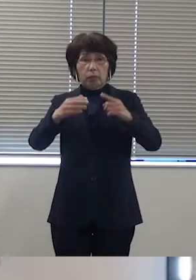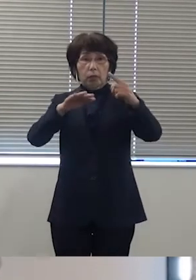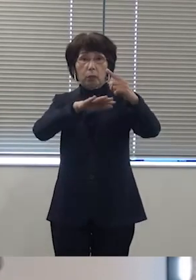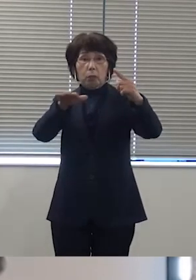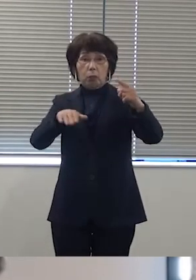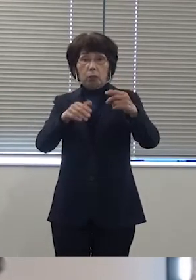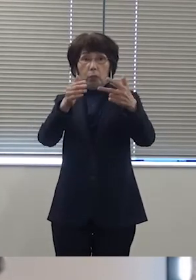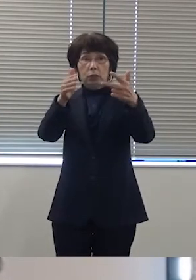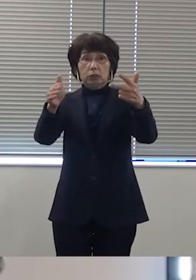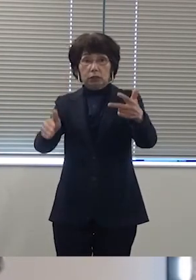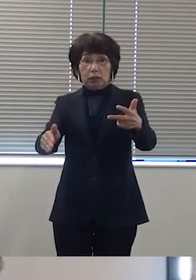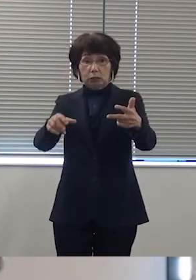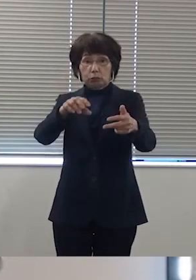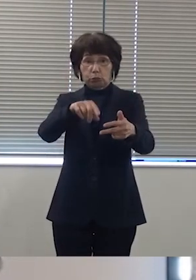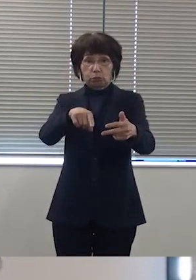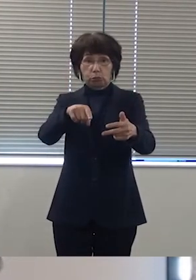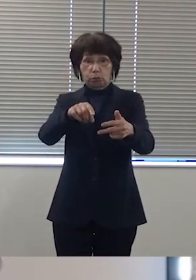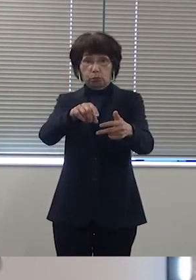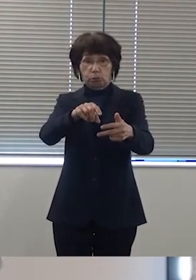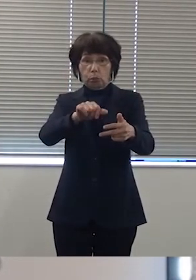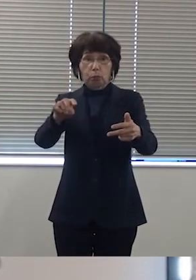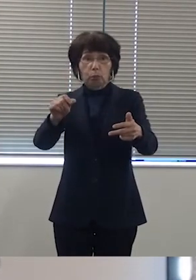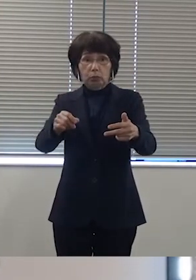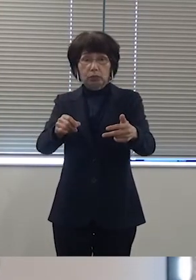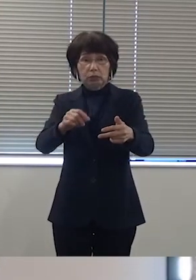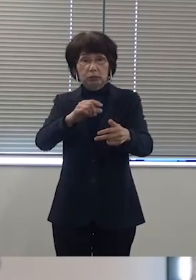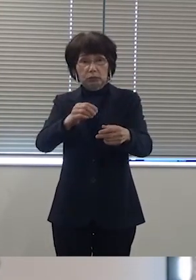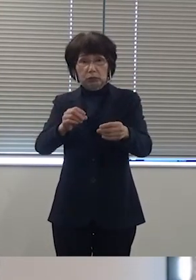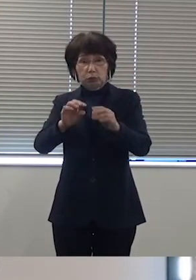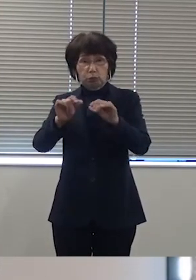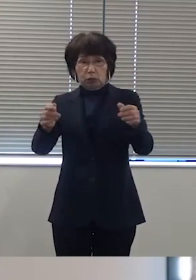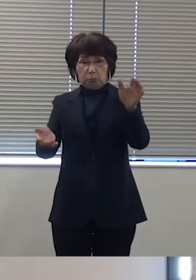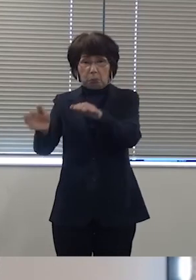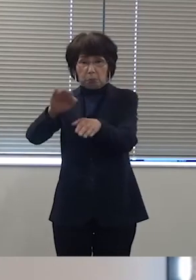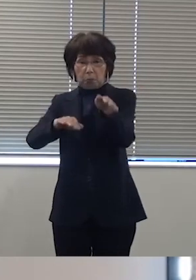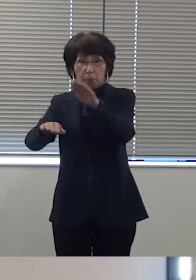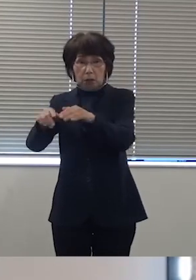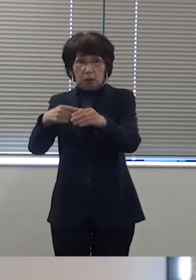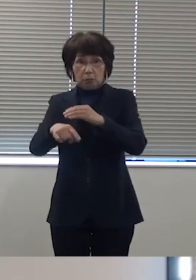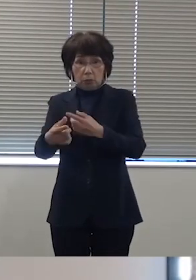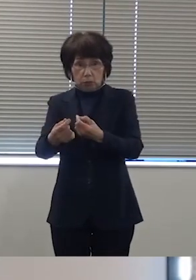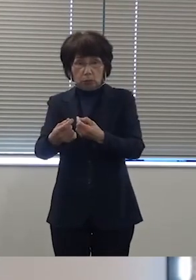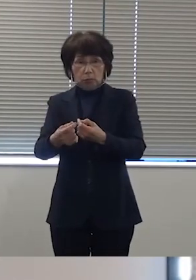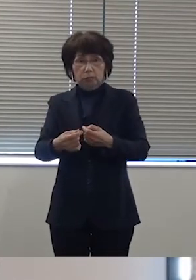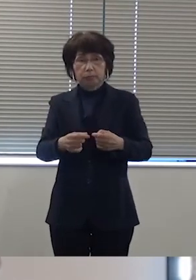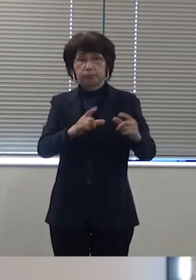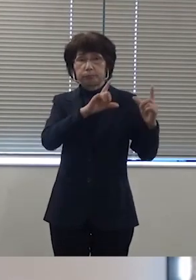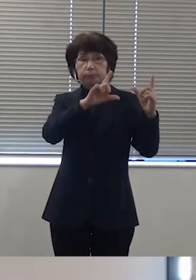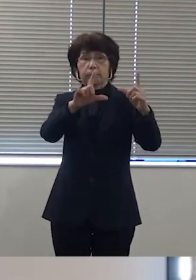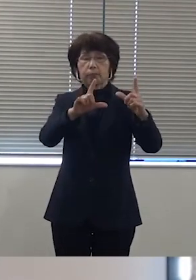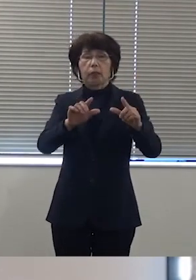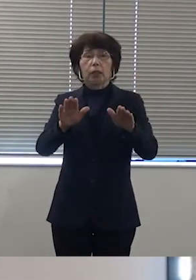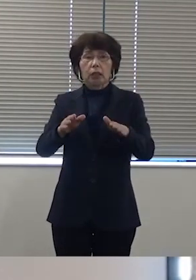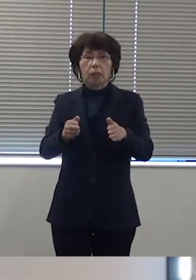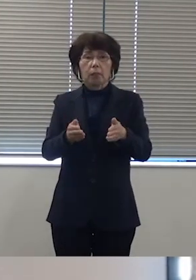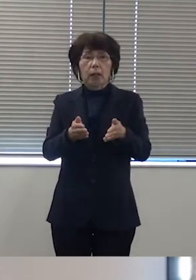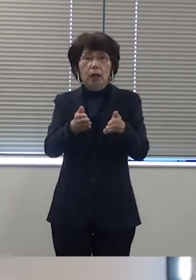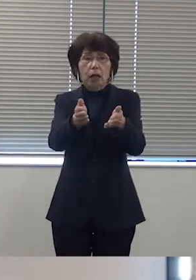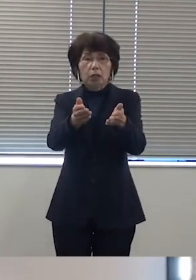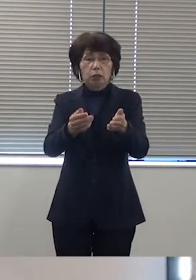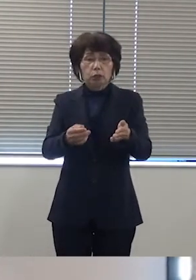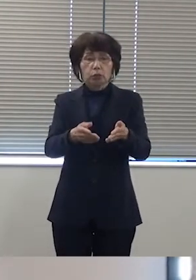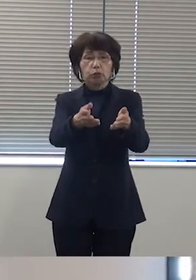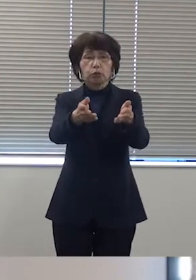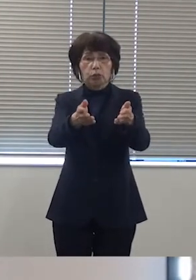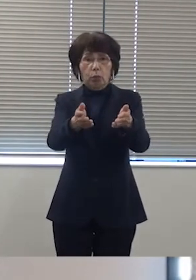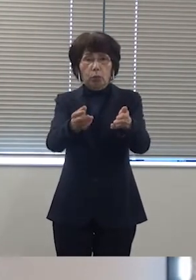ですね、勝手に土砂がボンと放り込まれたらそれは抜けますけど、今この青線というところが先に国部長が答弁されて確定ができない